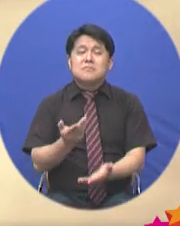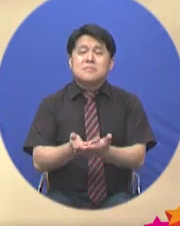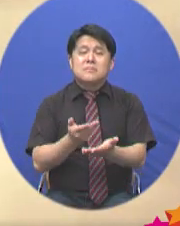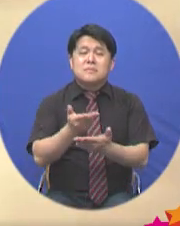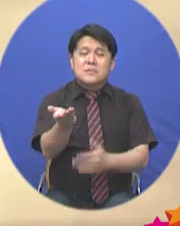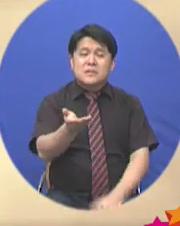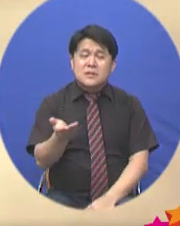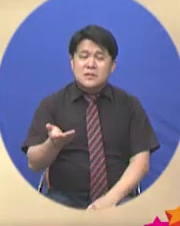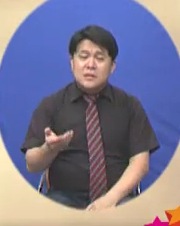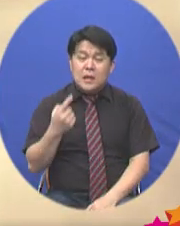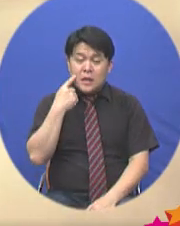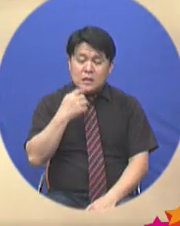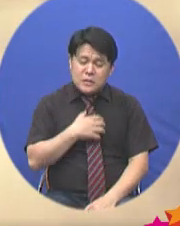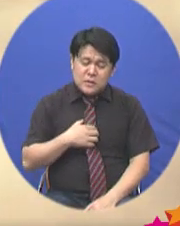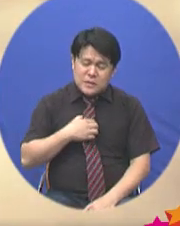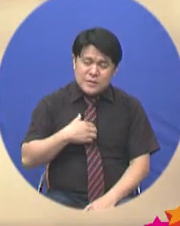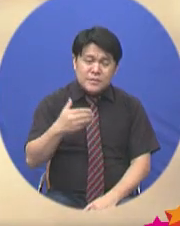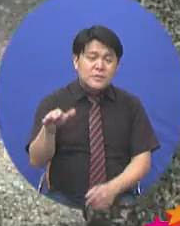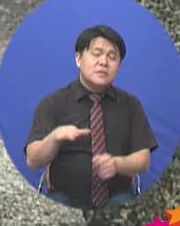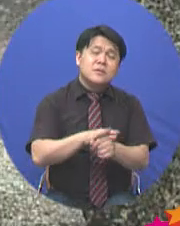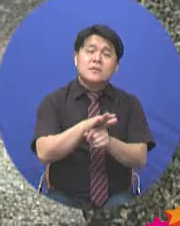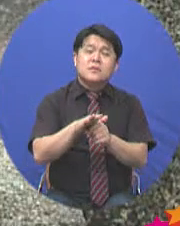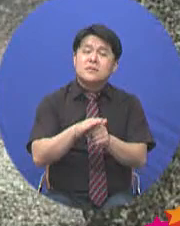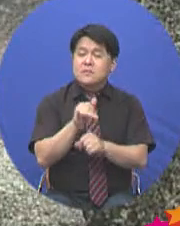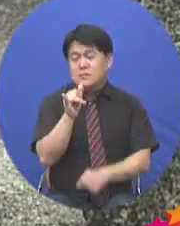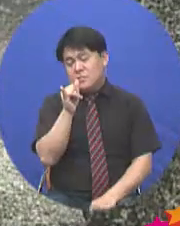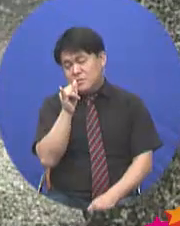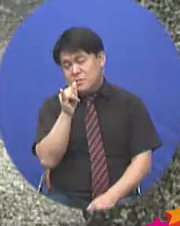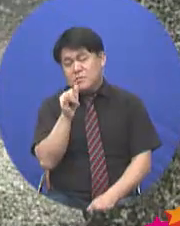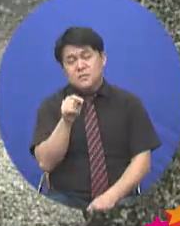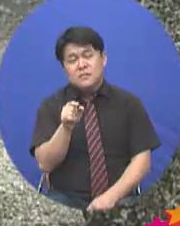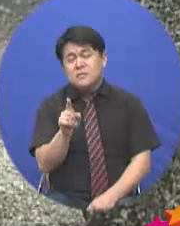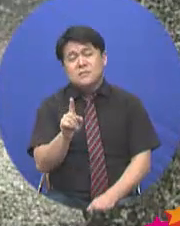달래강 해달픈 사람